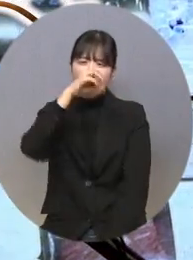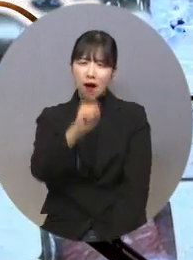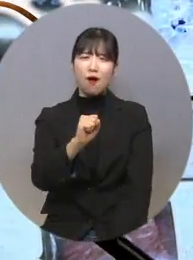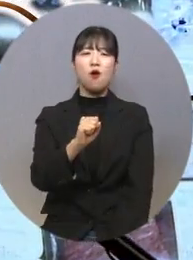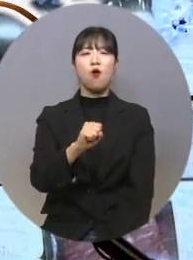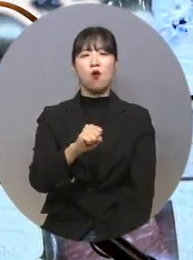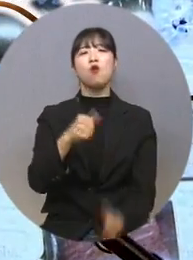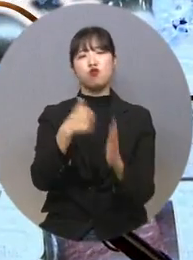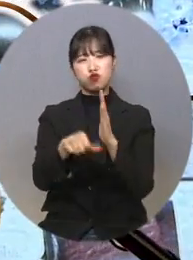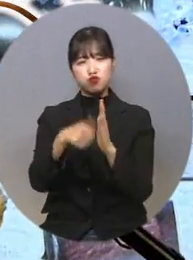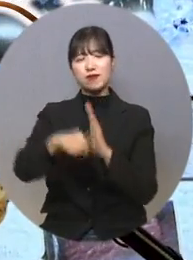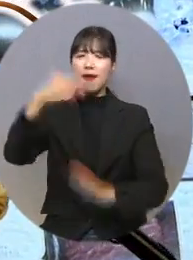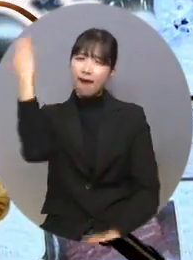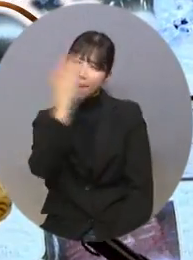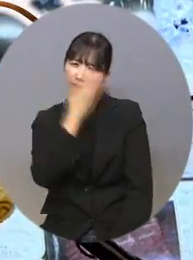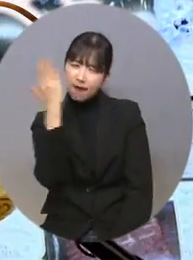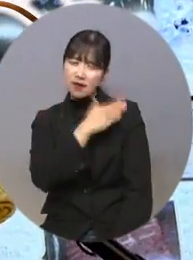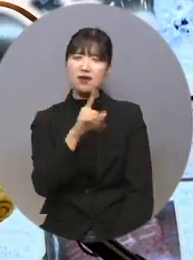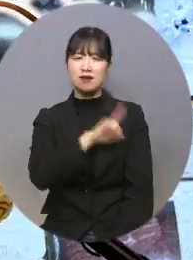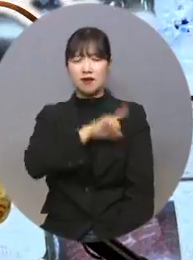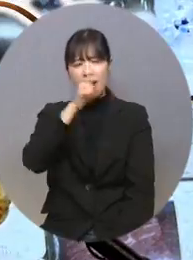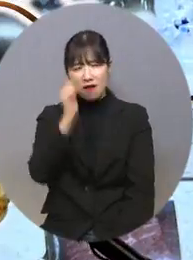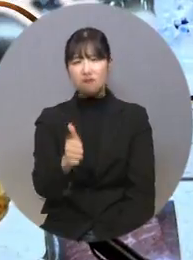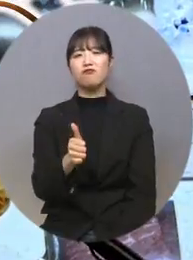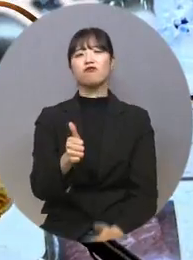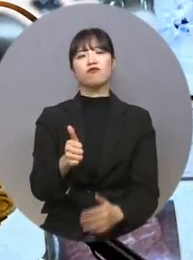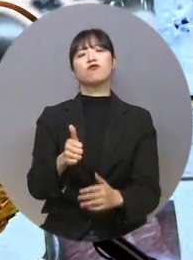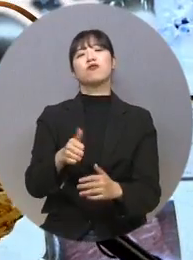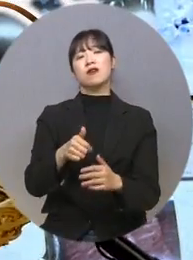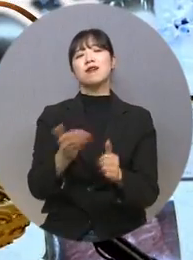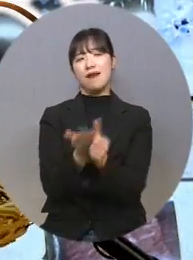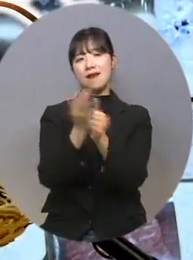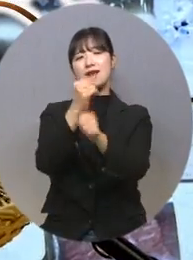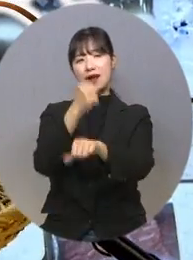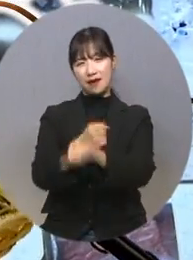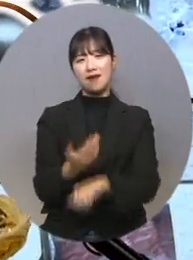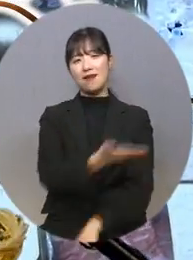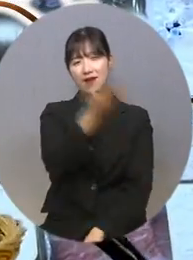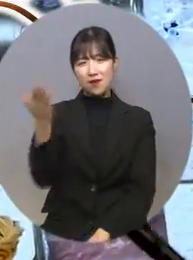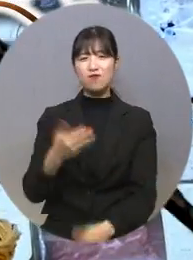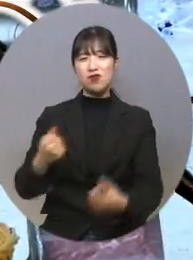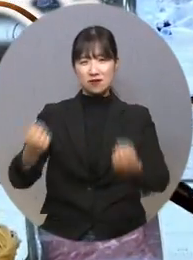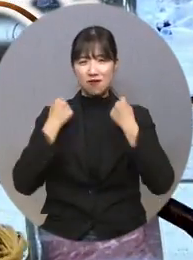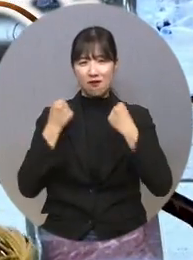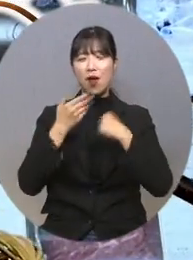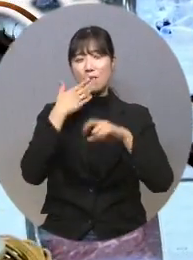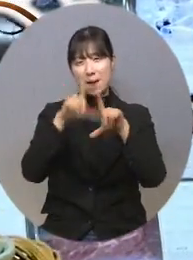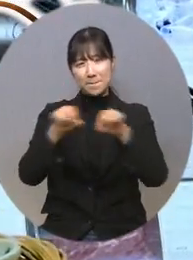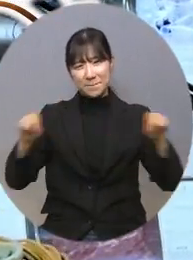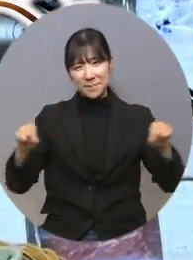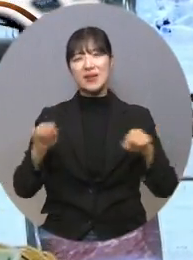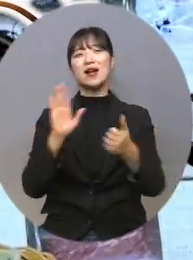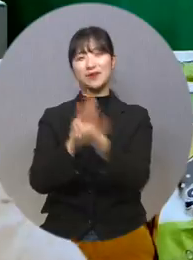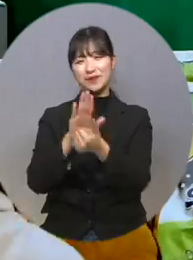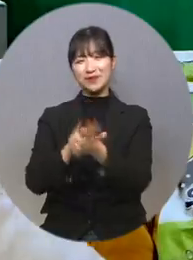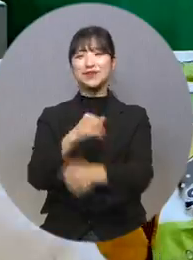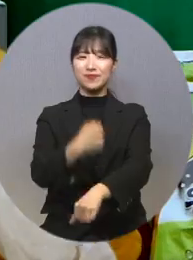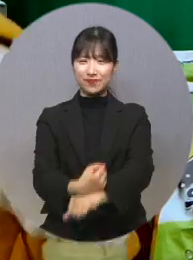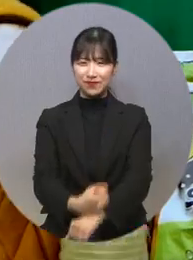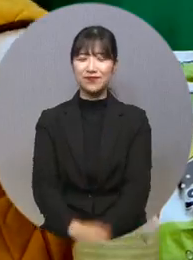위생을 최우선으로 양식한 한평 난강수산 민물장어 여러분들의 건강한 밥상을 책임져 드리겠습니다.